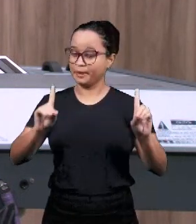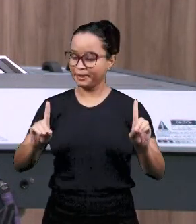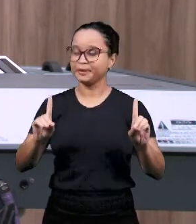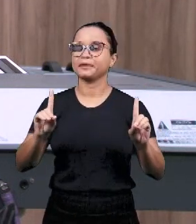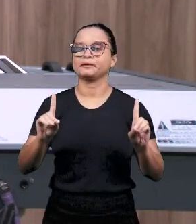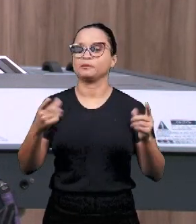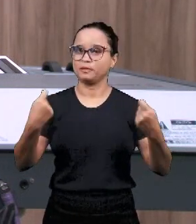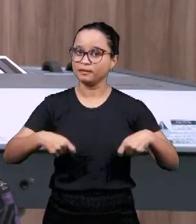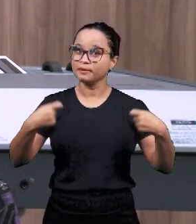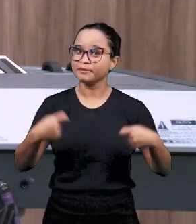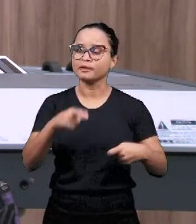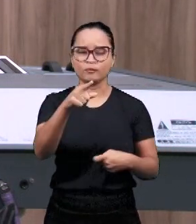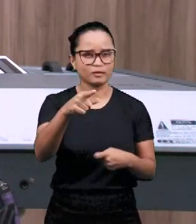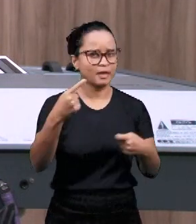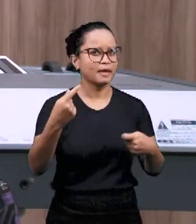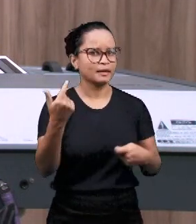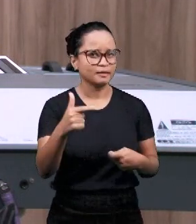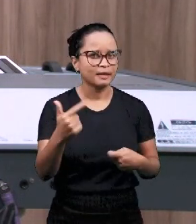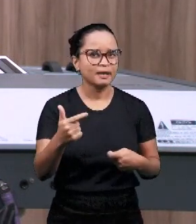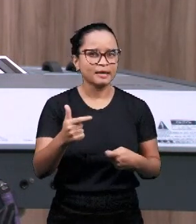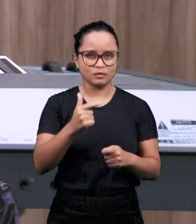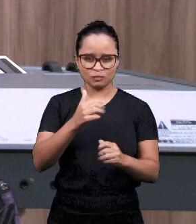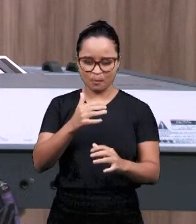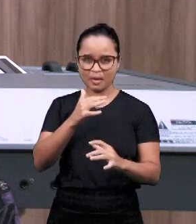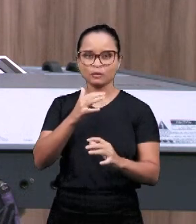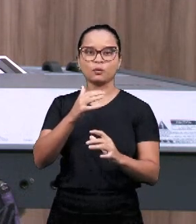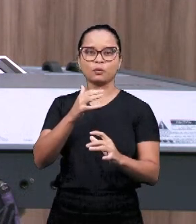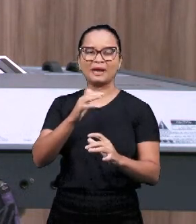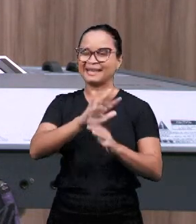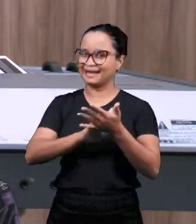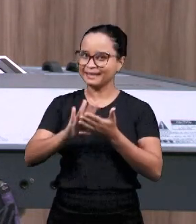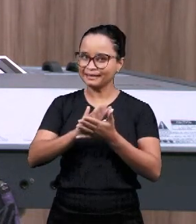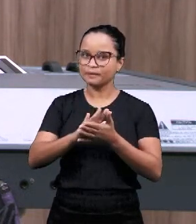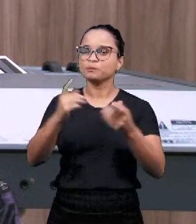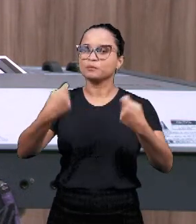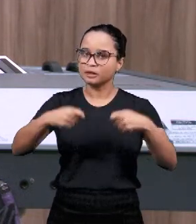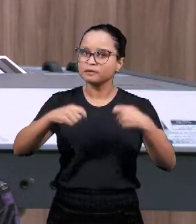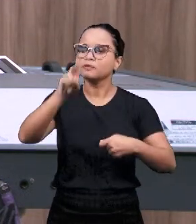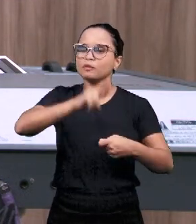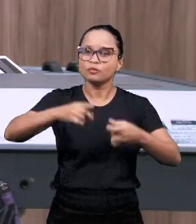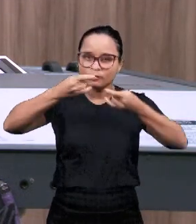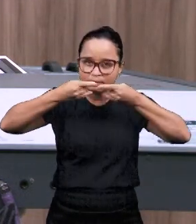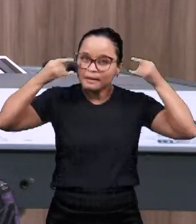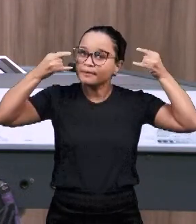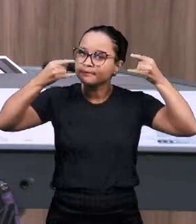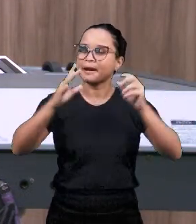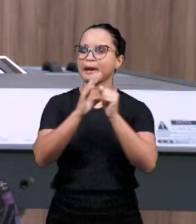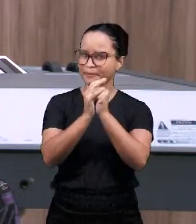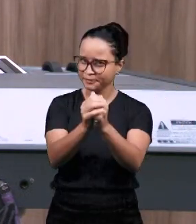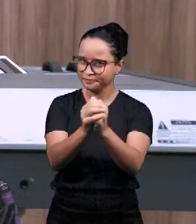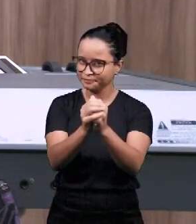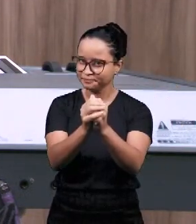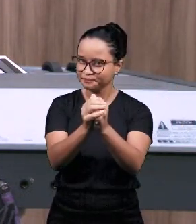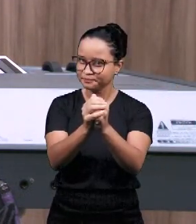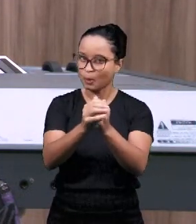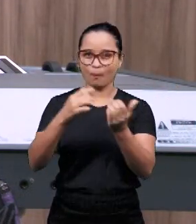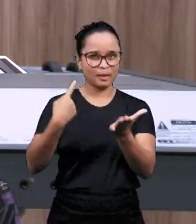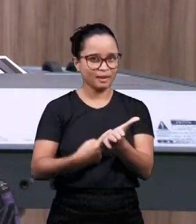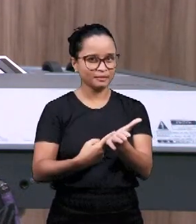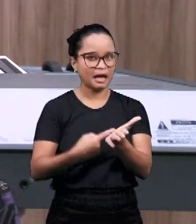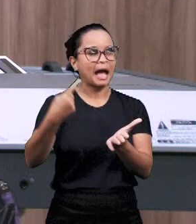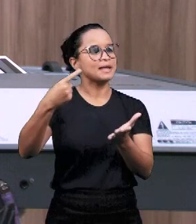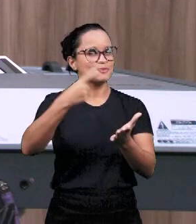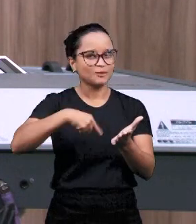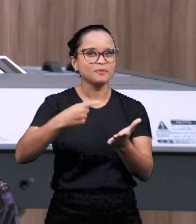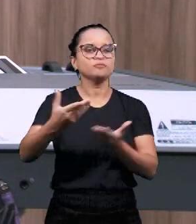en gardant la distance et ceux qui ne jouent pas l'instrument à souffle doivent porter le masque. Mais ainsi,